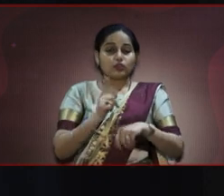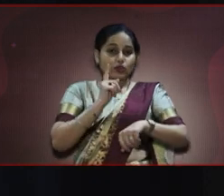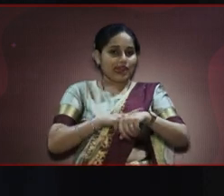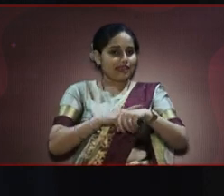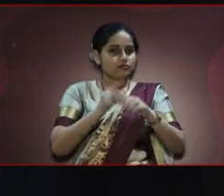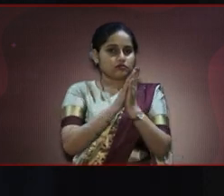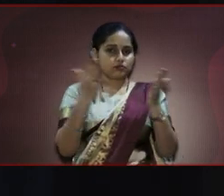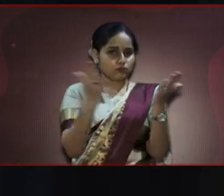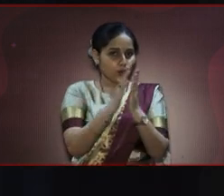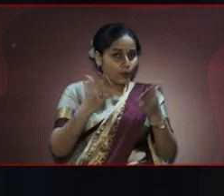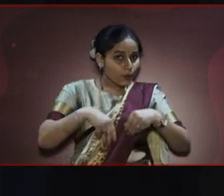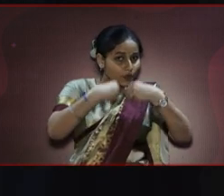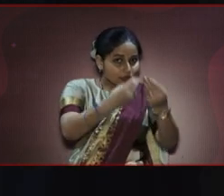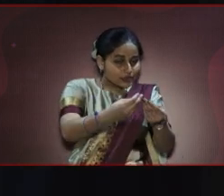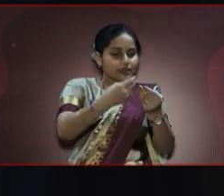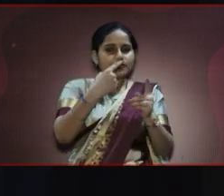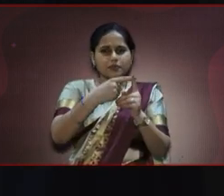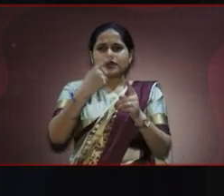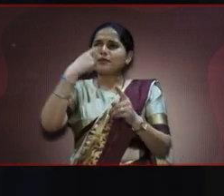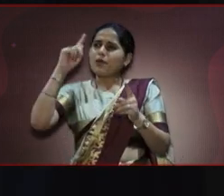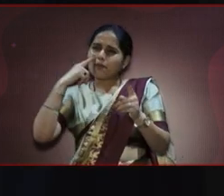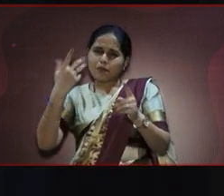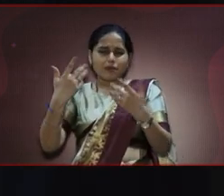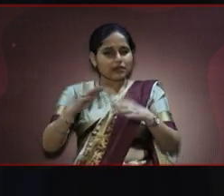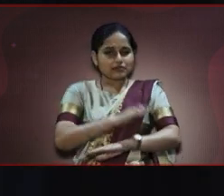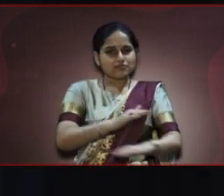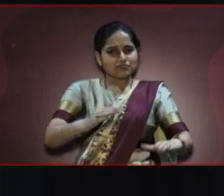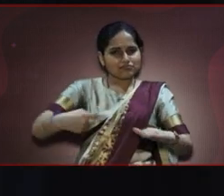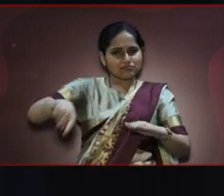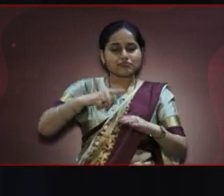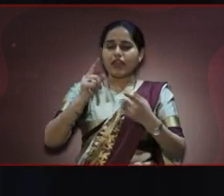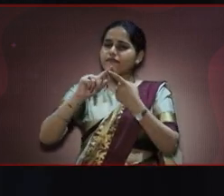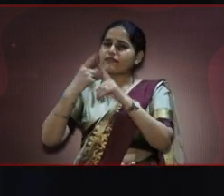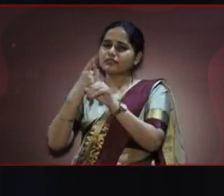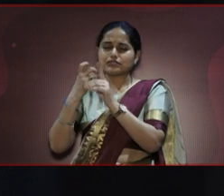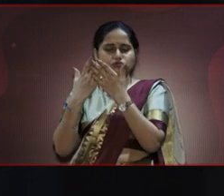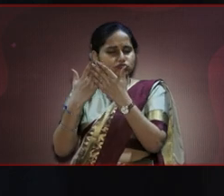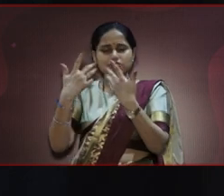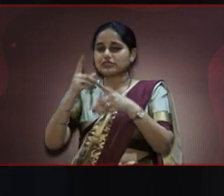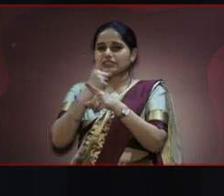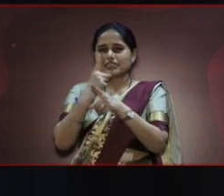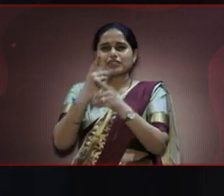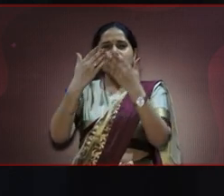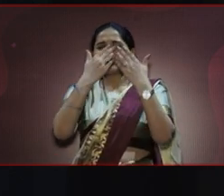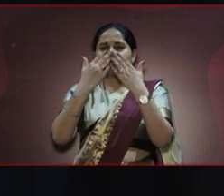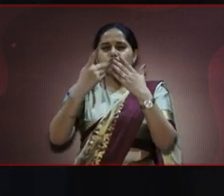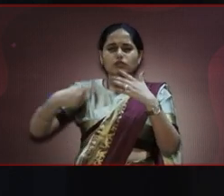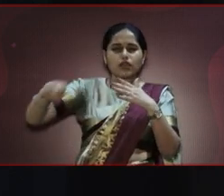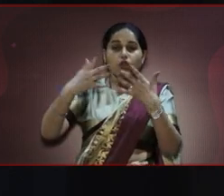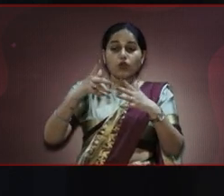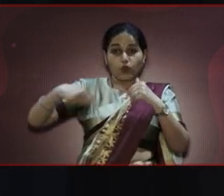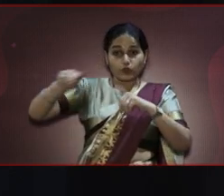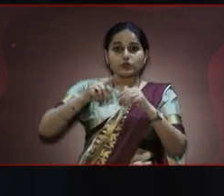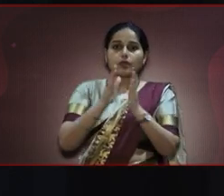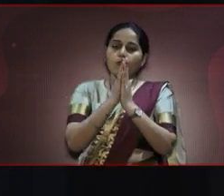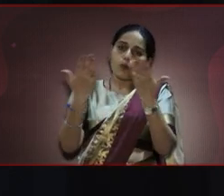पुस्तक मिलेगी और जो अभिभावक हैं, बच्चे हैं, शिक्षक हैं, स्कूल हैं, उनको अच्छी पुस्तकों से वंचित नहीं रहना